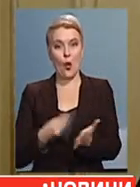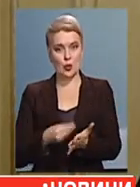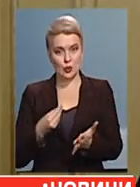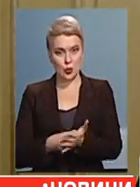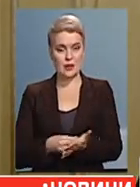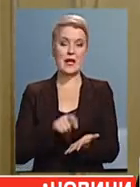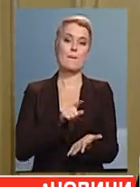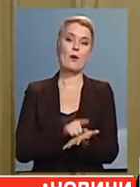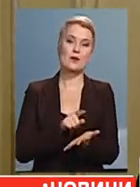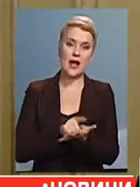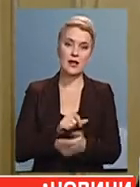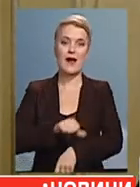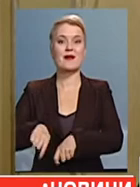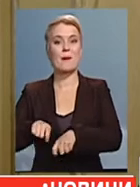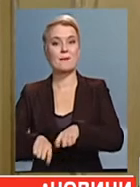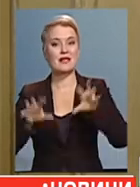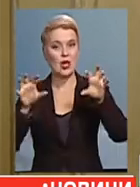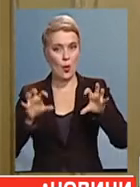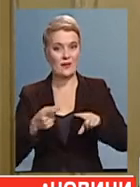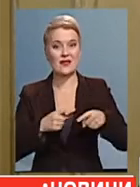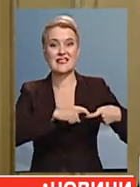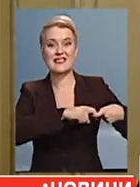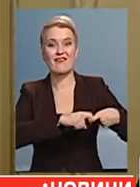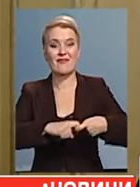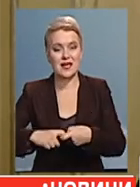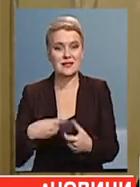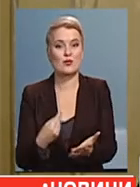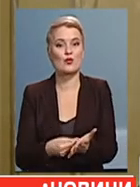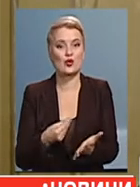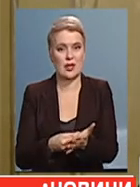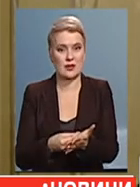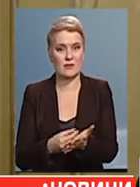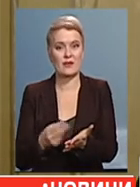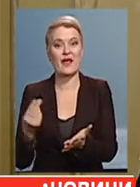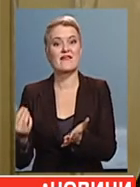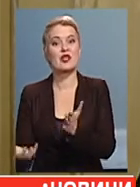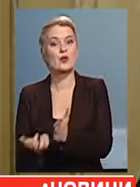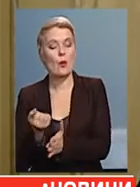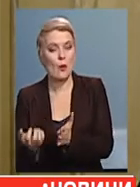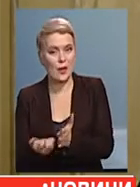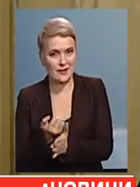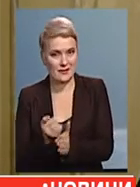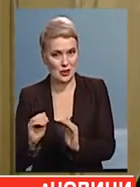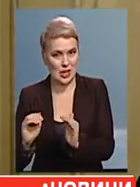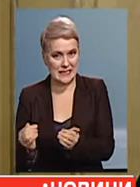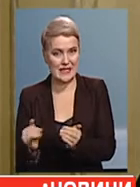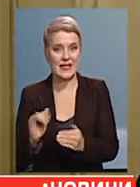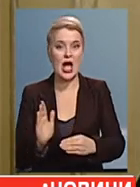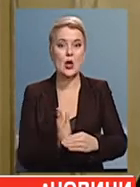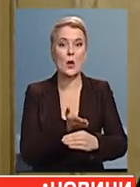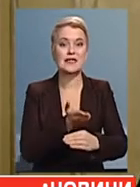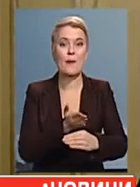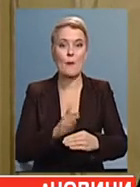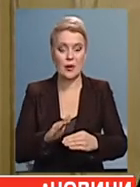вони безпосередньо впливають на бюджетні стосунки, як в частині надходжень до бюджету, так в частині перерозподілу бюджетних видатків між